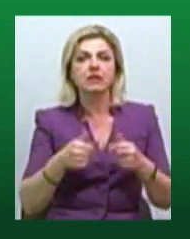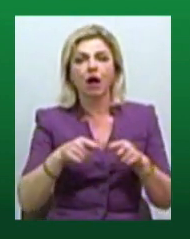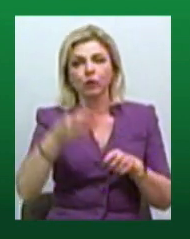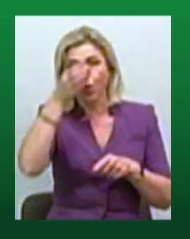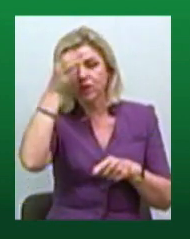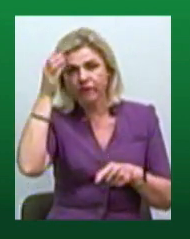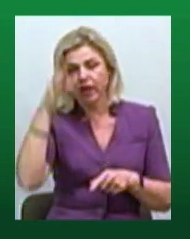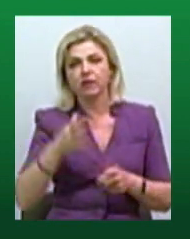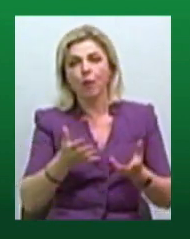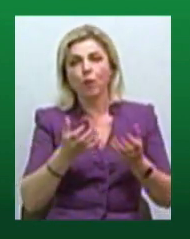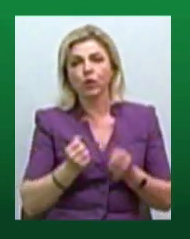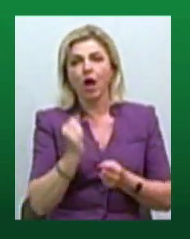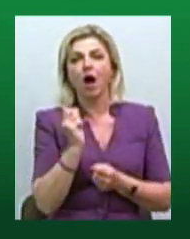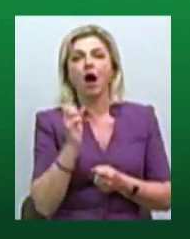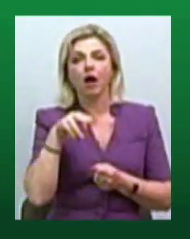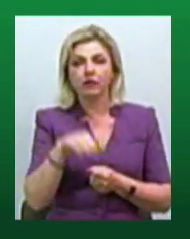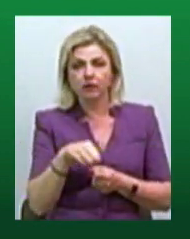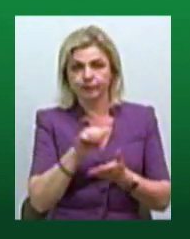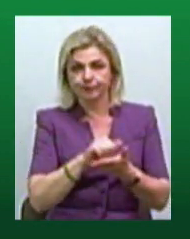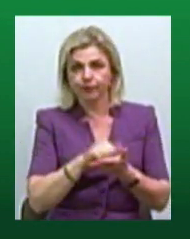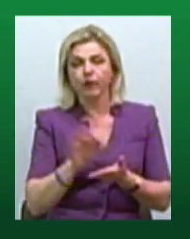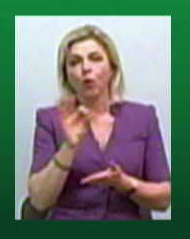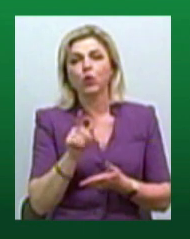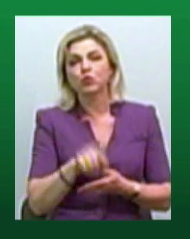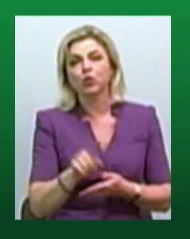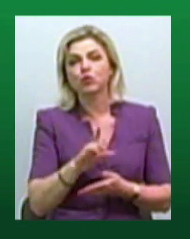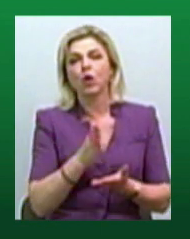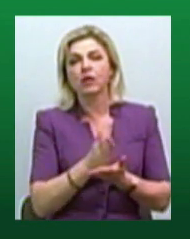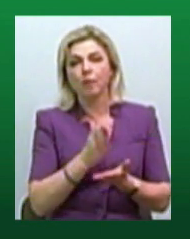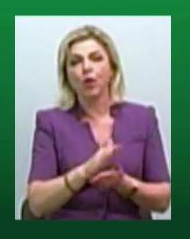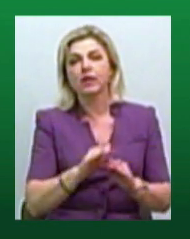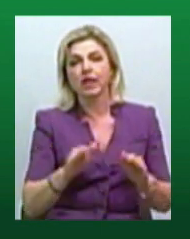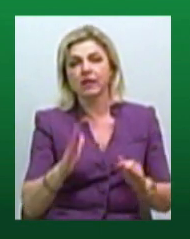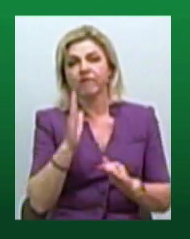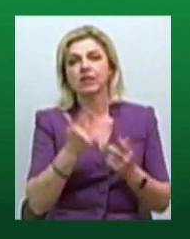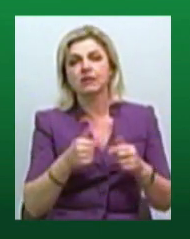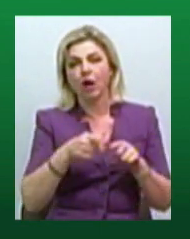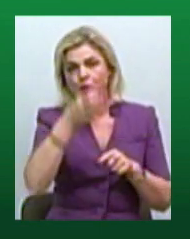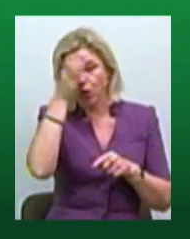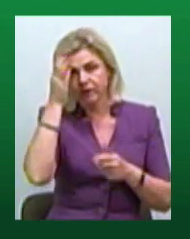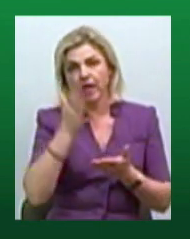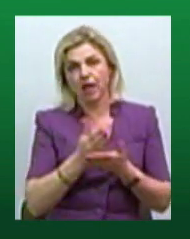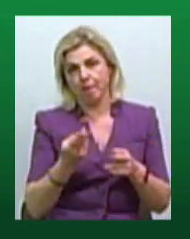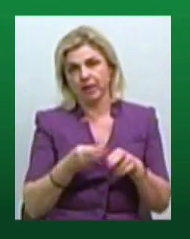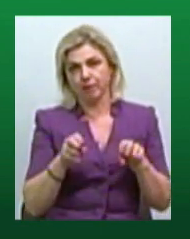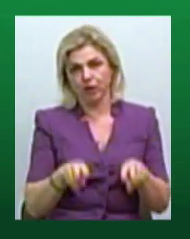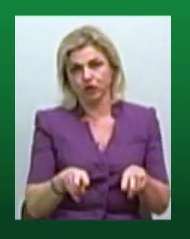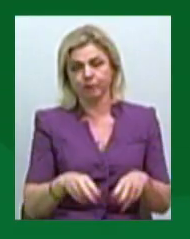вранці отримали акти про те, що перебування дітей у закладах освіти є безпечним.